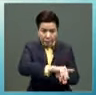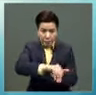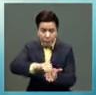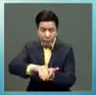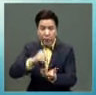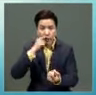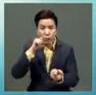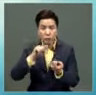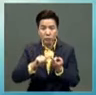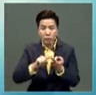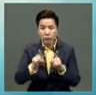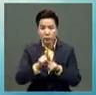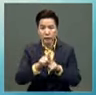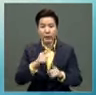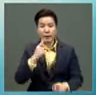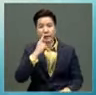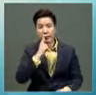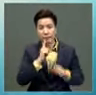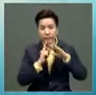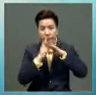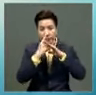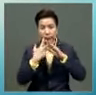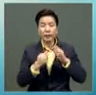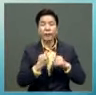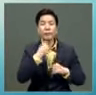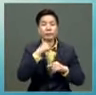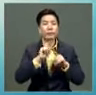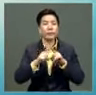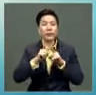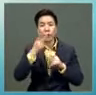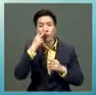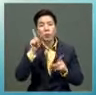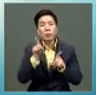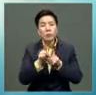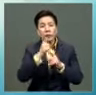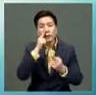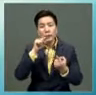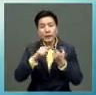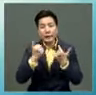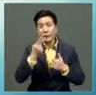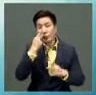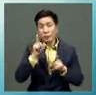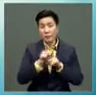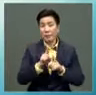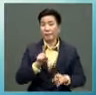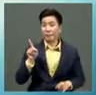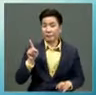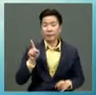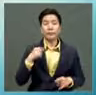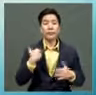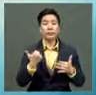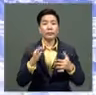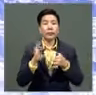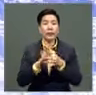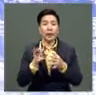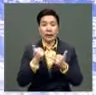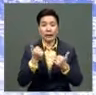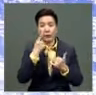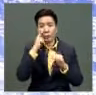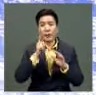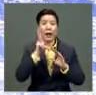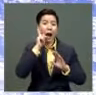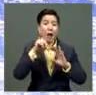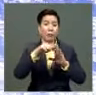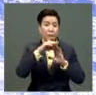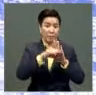นาโซฟาริงเจลแล้วก็โทรสวอปจากลูกเรือทุกคนกรณีที่เห็นตรงนี้นำเรียนนะครับว่าตามที่เป็นข่